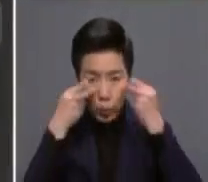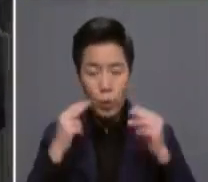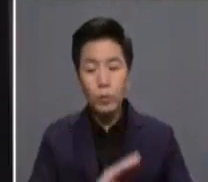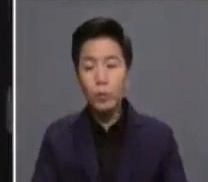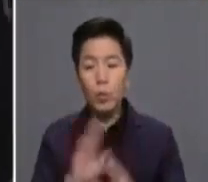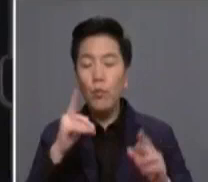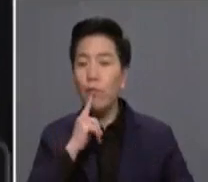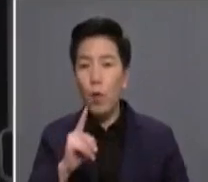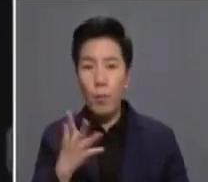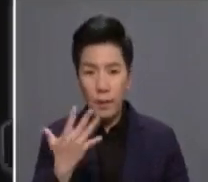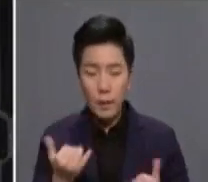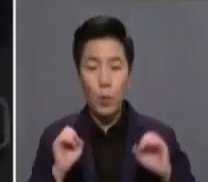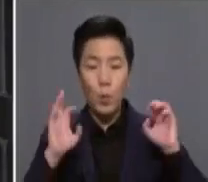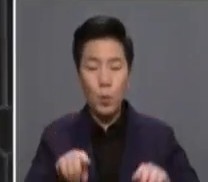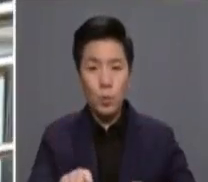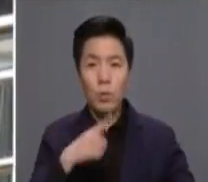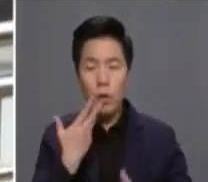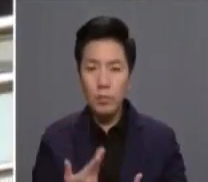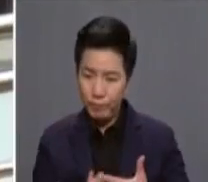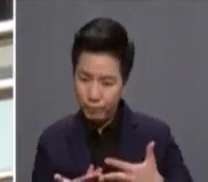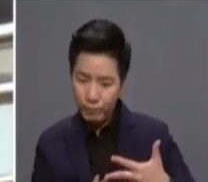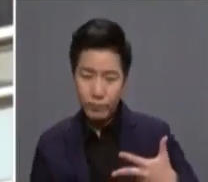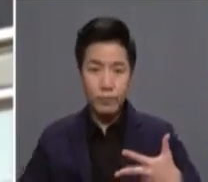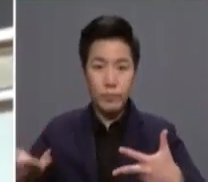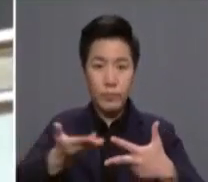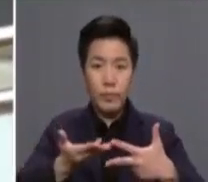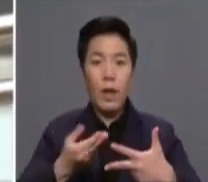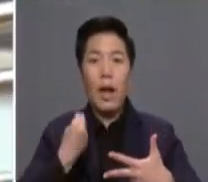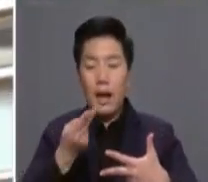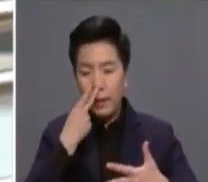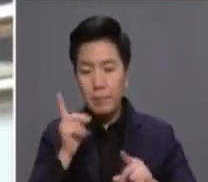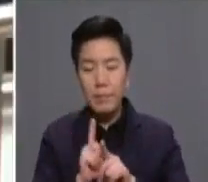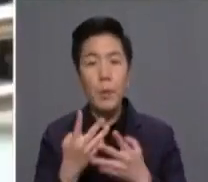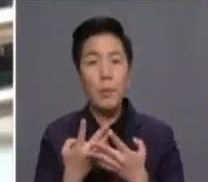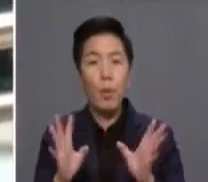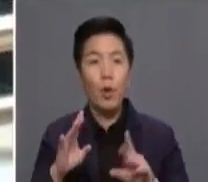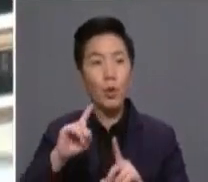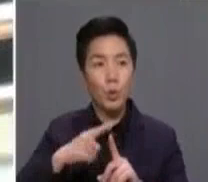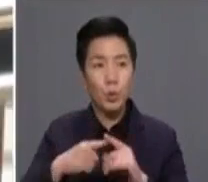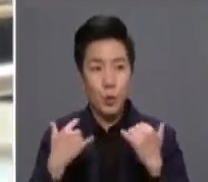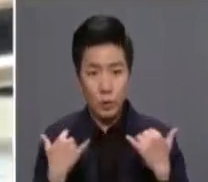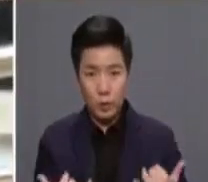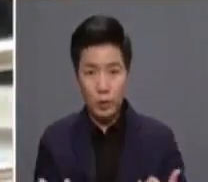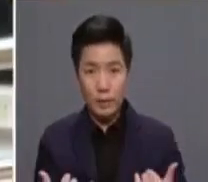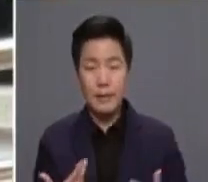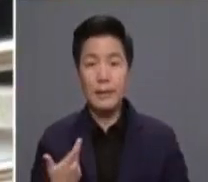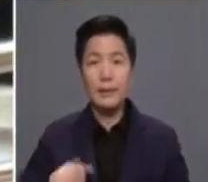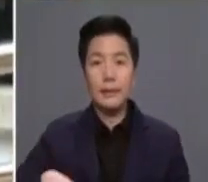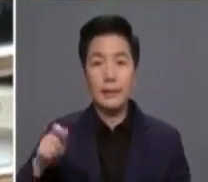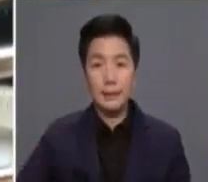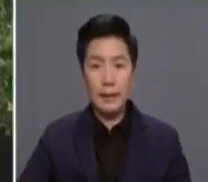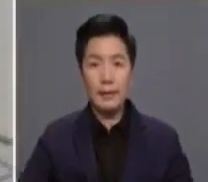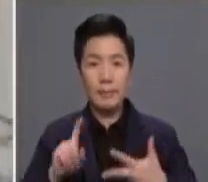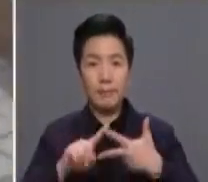กฟ้องไปนะครับแล้วก็ครูจอมทรัพย์กับพวกเนี่ยยื่นอุทธรณ์แล้วก็มีการได้รับอนุญาตให้ปล่อยตัวชั่วคราวไปล่าสุดศาลอุ